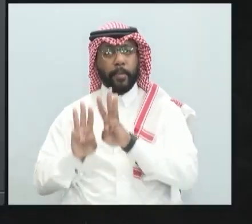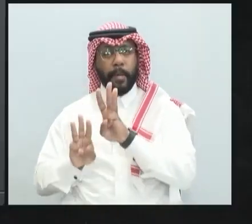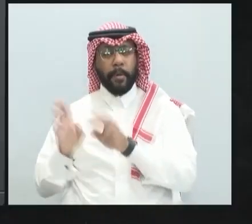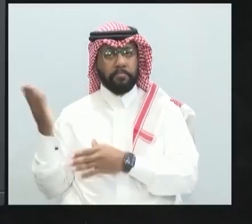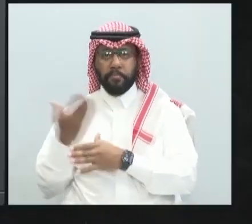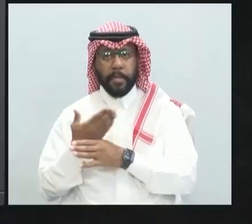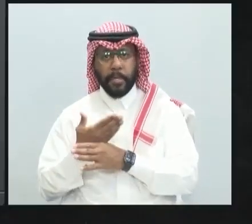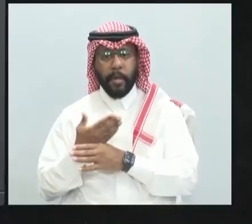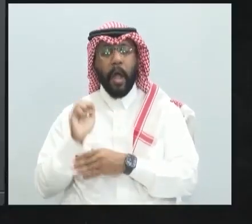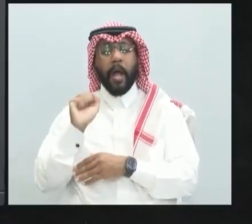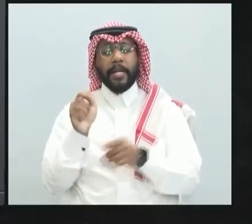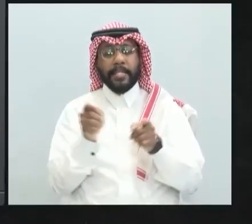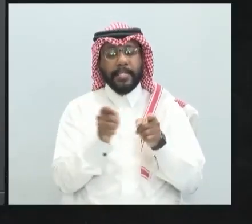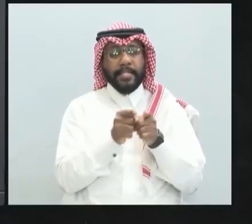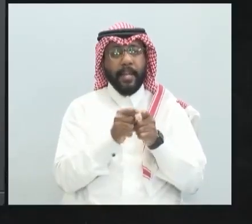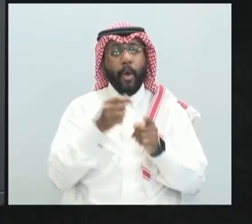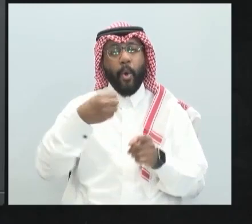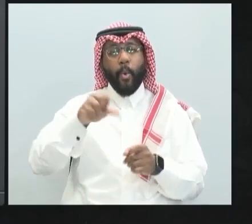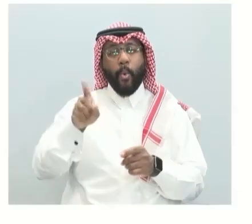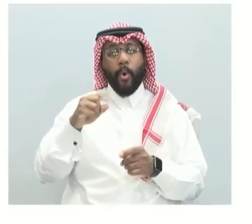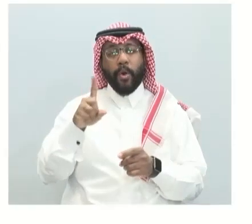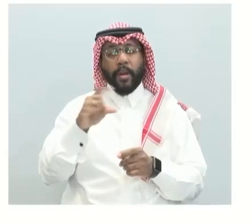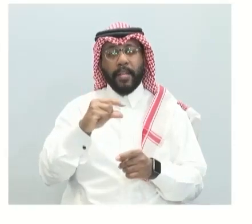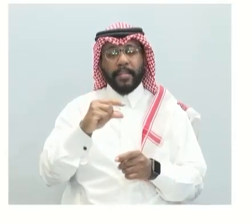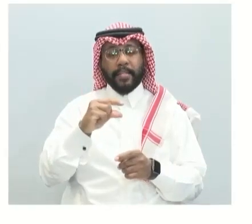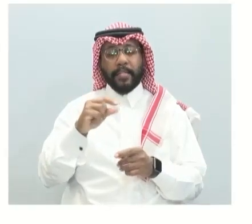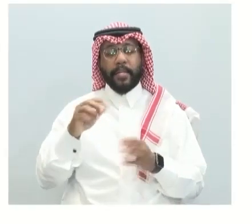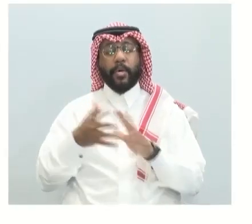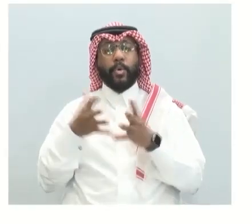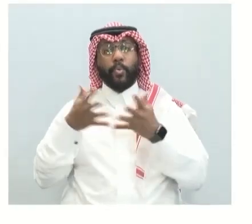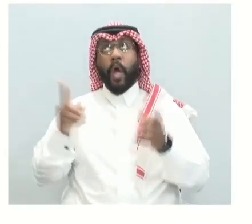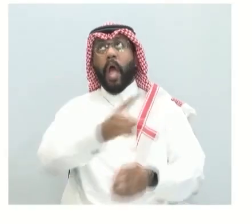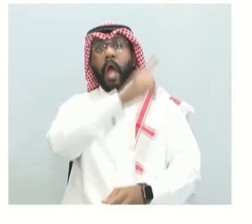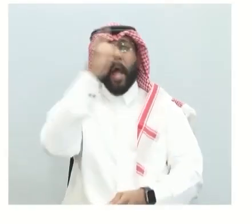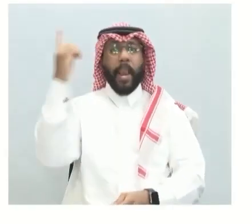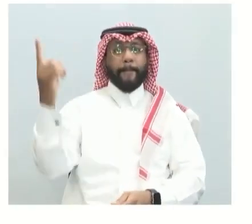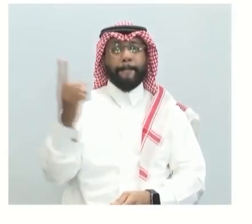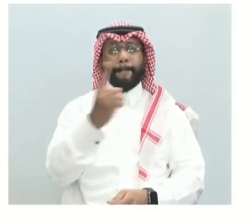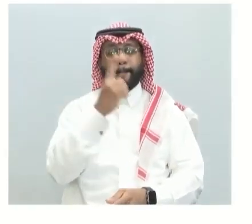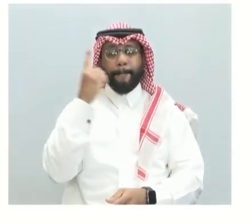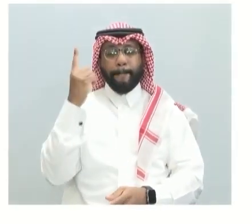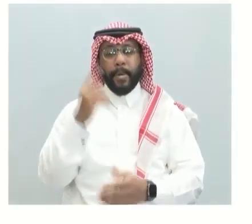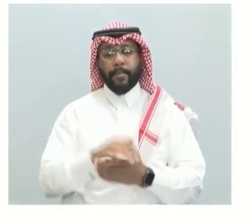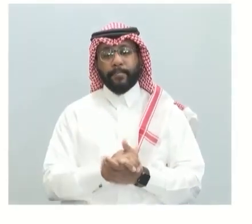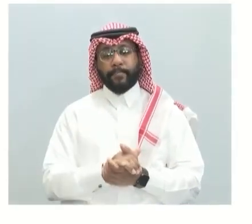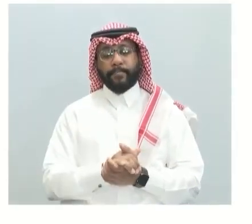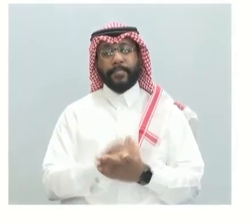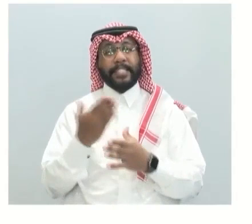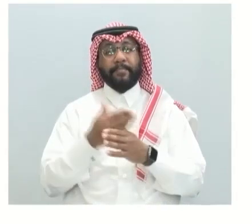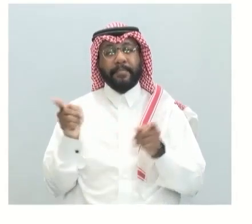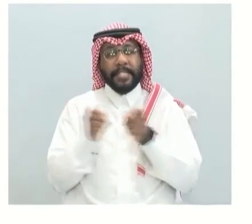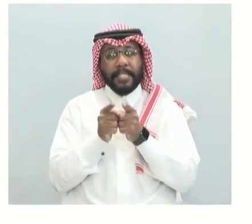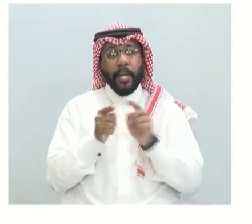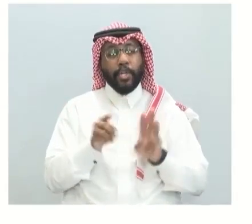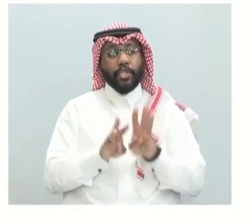احسنتم هي اختصار لكلمه الوورد وايلد ويب او الشبكه العنكبوتيه العالميه طيب ما الفرق